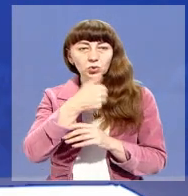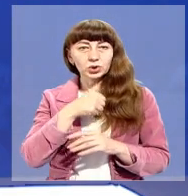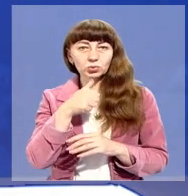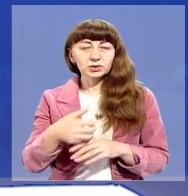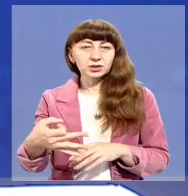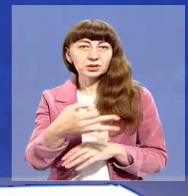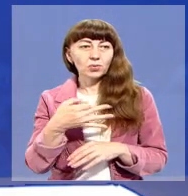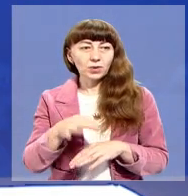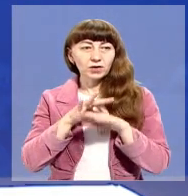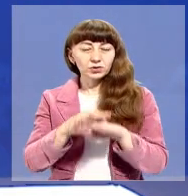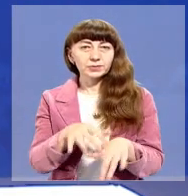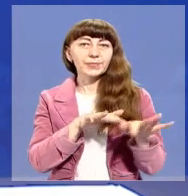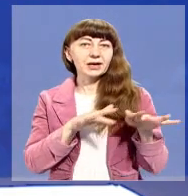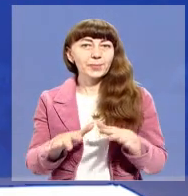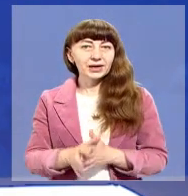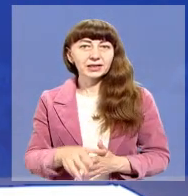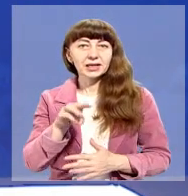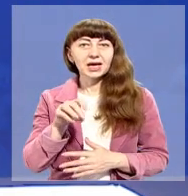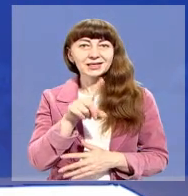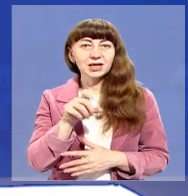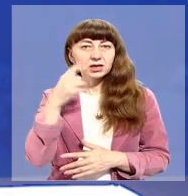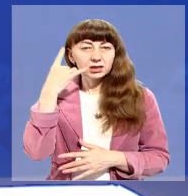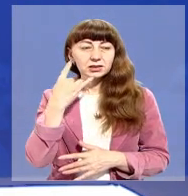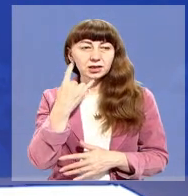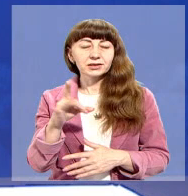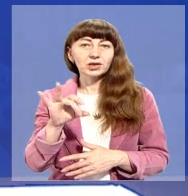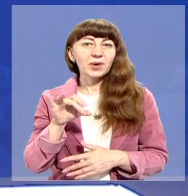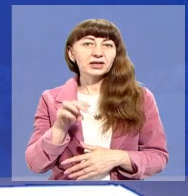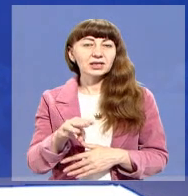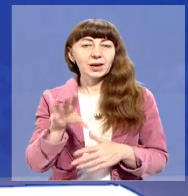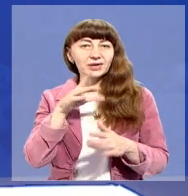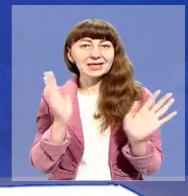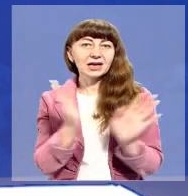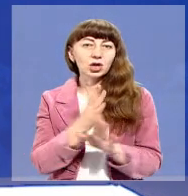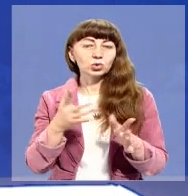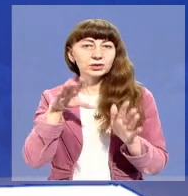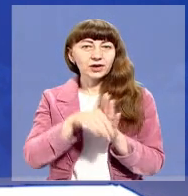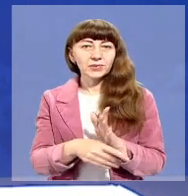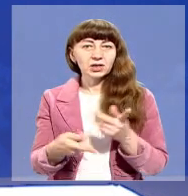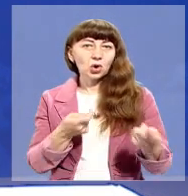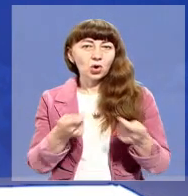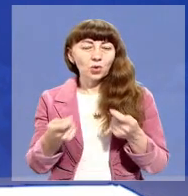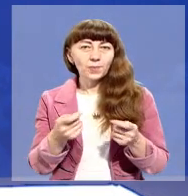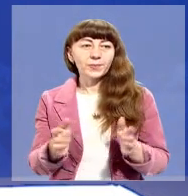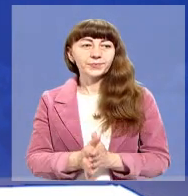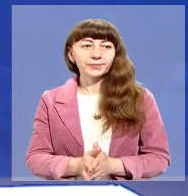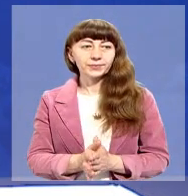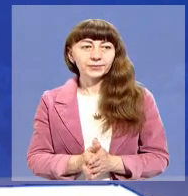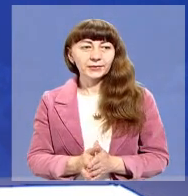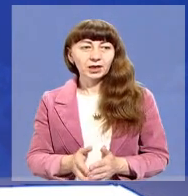области проводилась республиканская экологическая акция «ТАЗа Казахстан». Департамент экологии совместно с Управлением природных ресурсов и регулирования